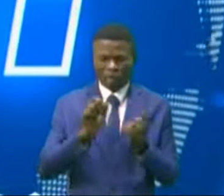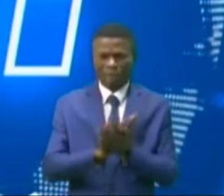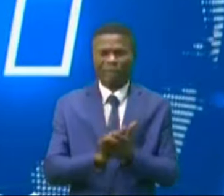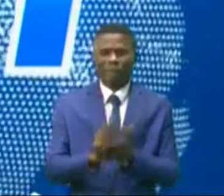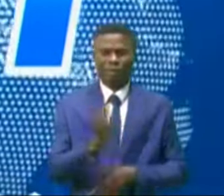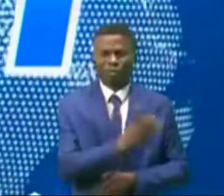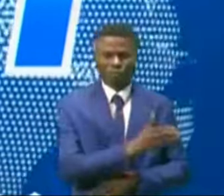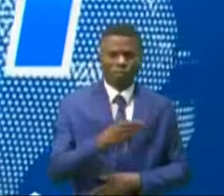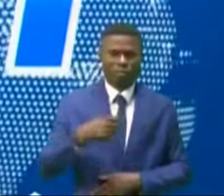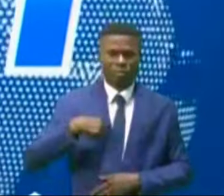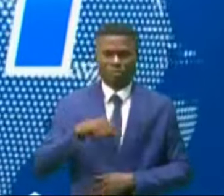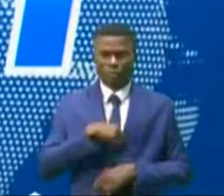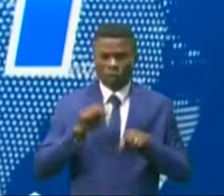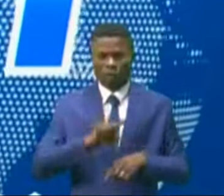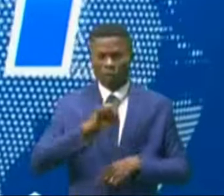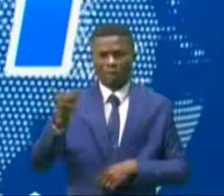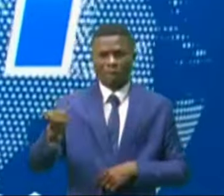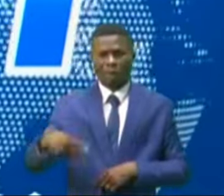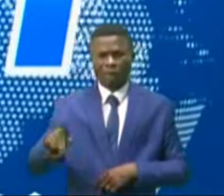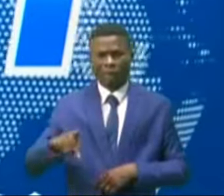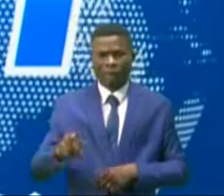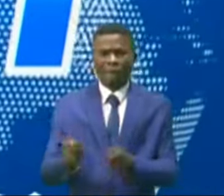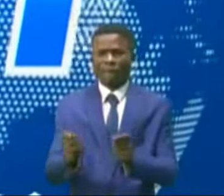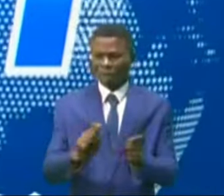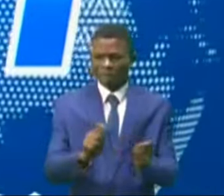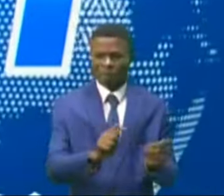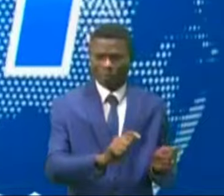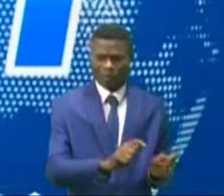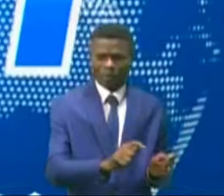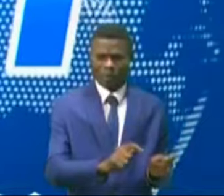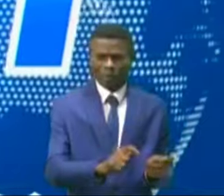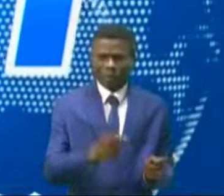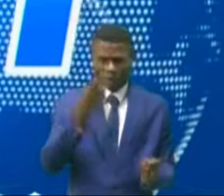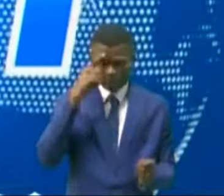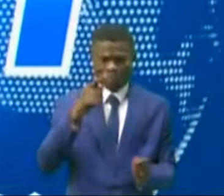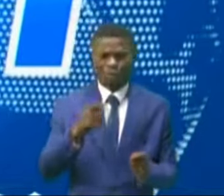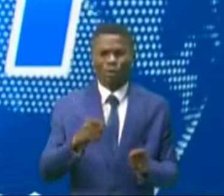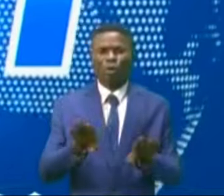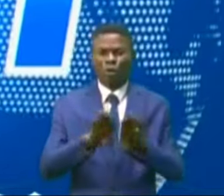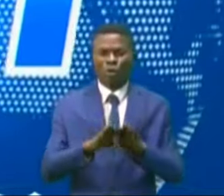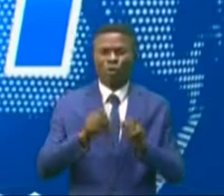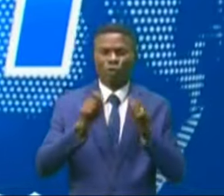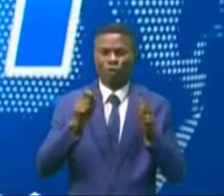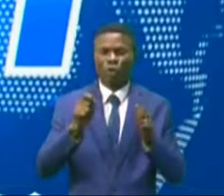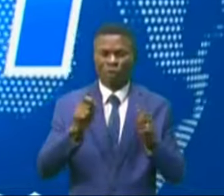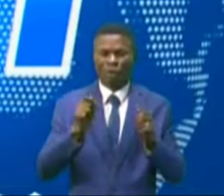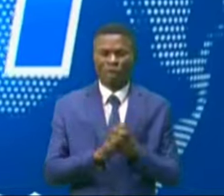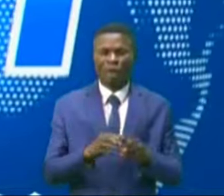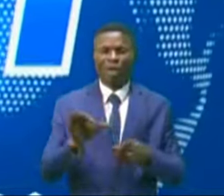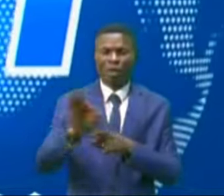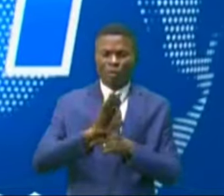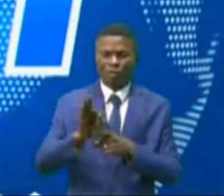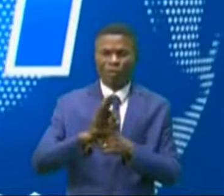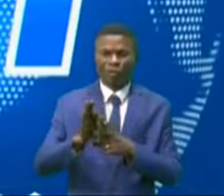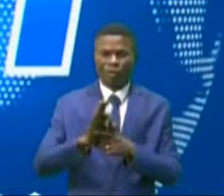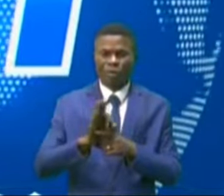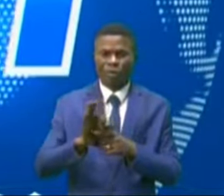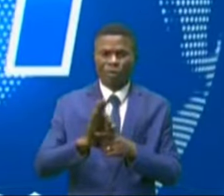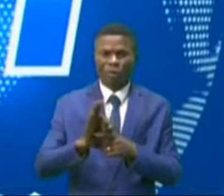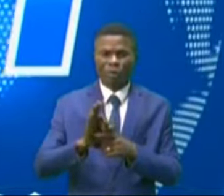Et nous allons nous rendre dans la province du Tanganyika pour terminer où s'est tenu un atelier sur la